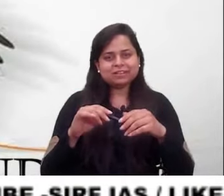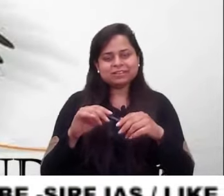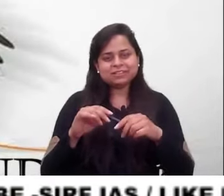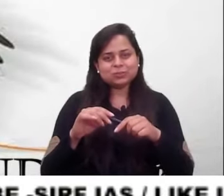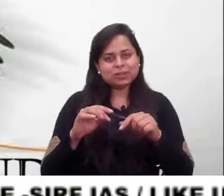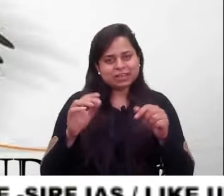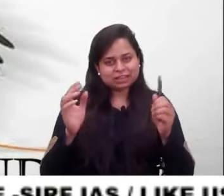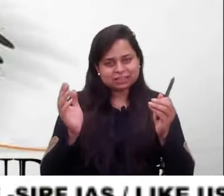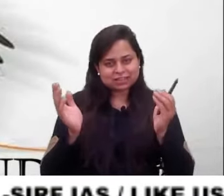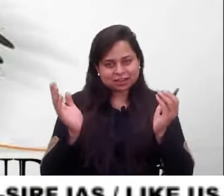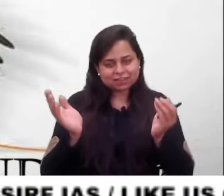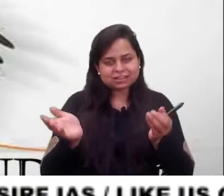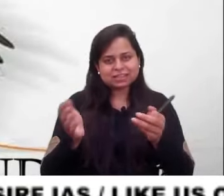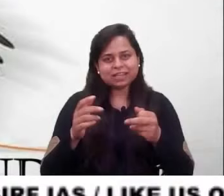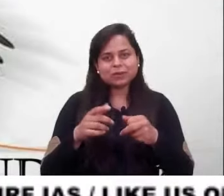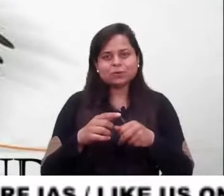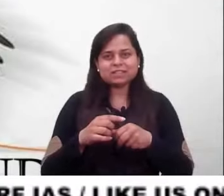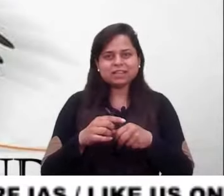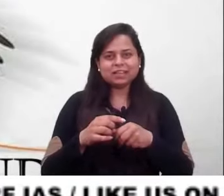इंडिपेंडेंस